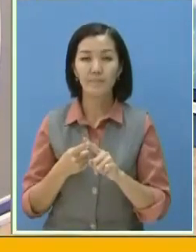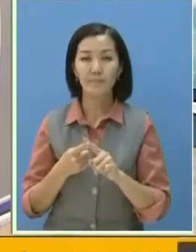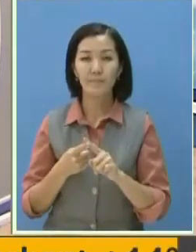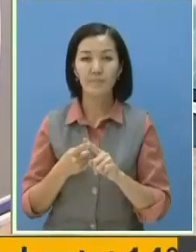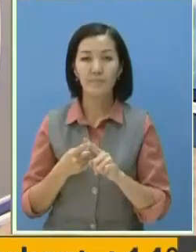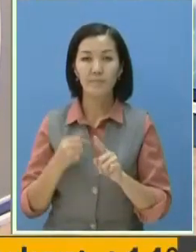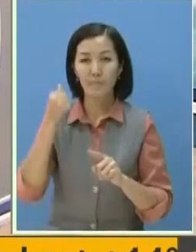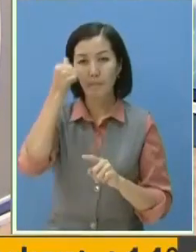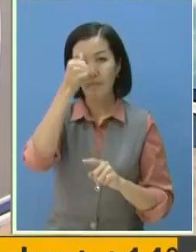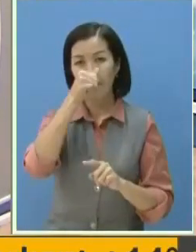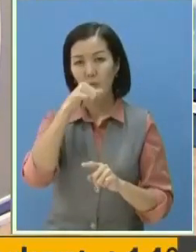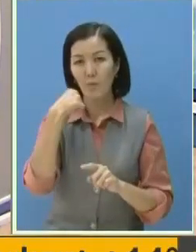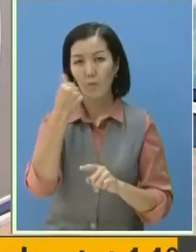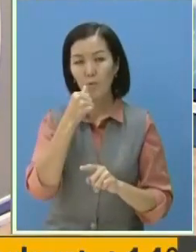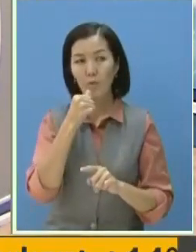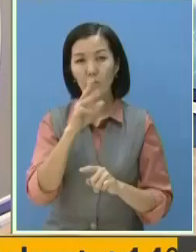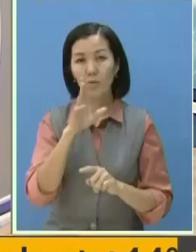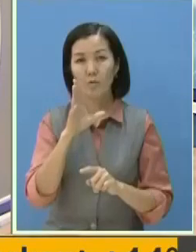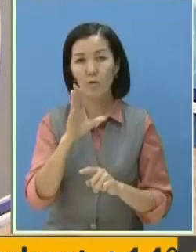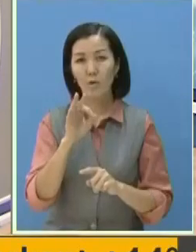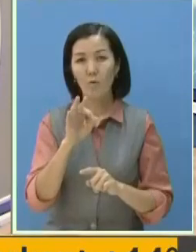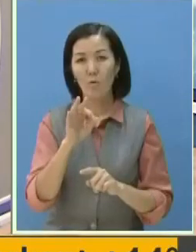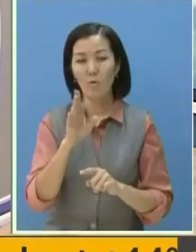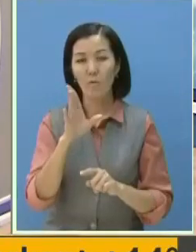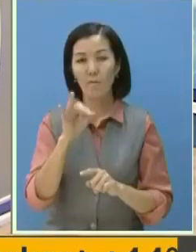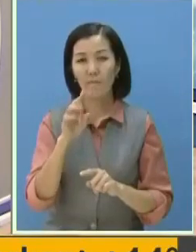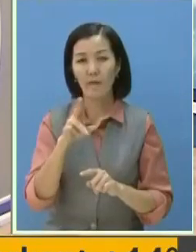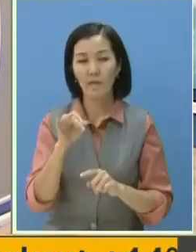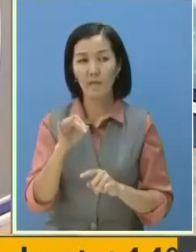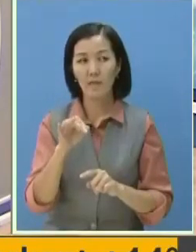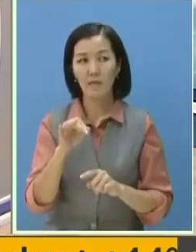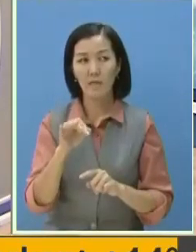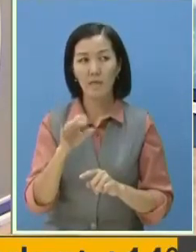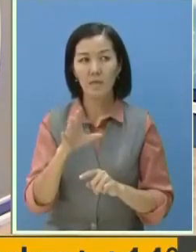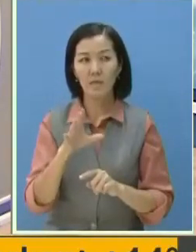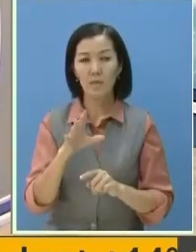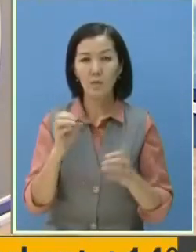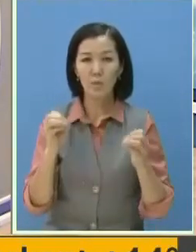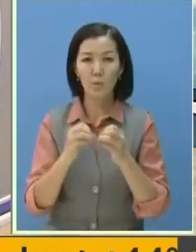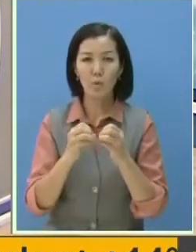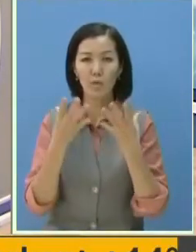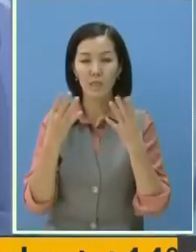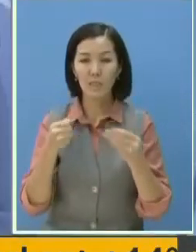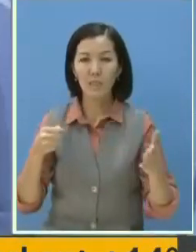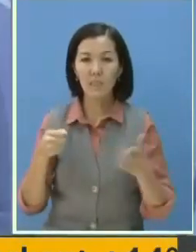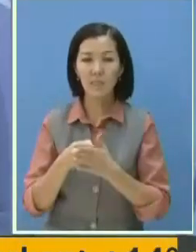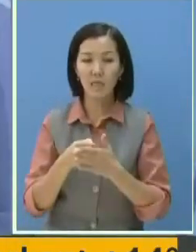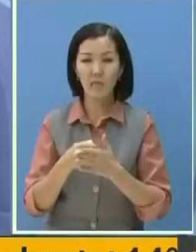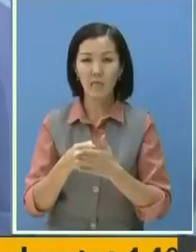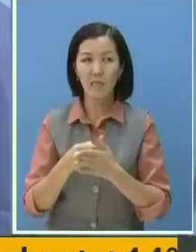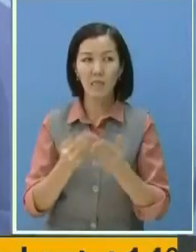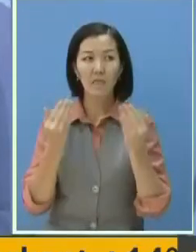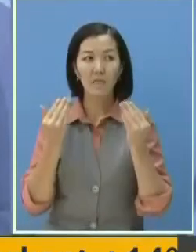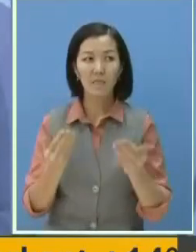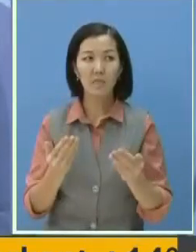первый год коронавирусной инфекции, значит, срок где-то был до 10 дней. Сейчас уже, вы видите,